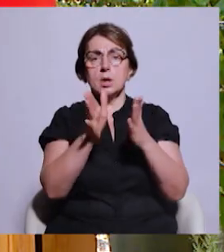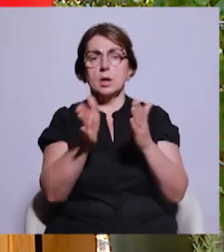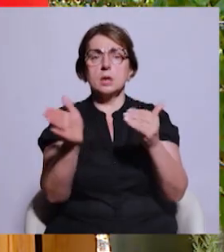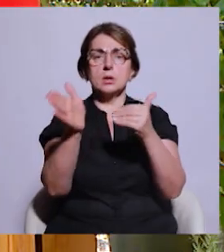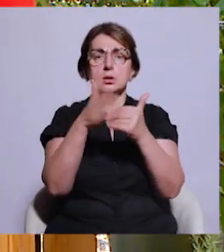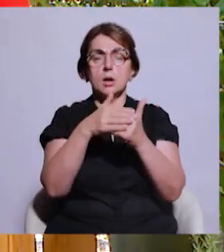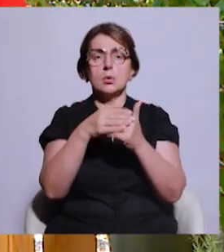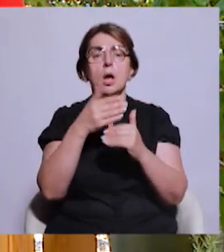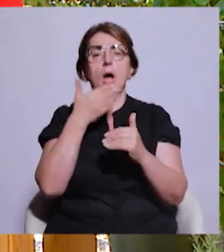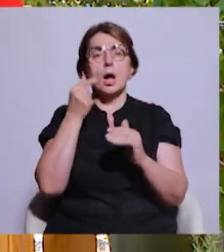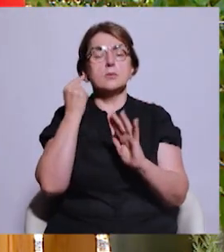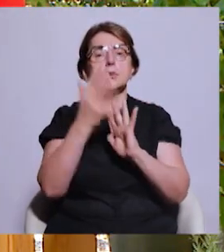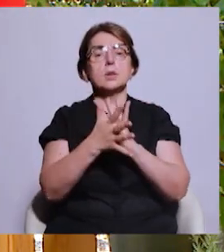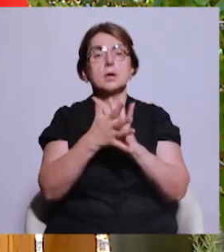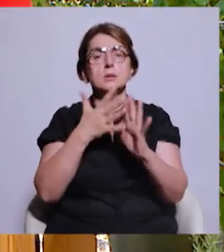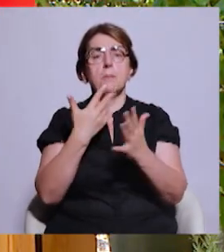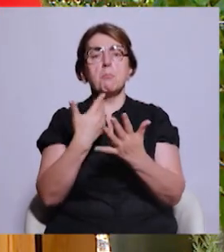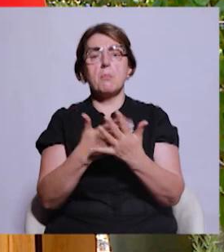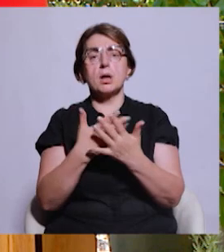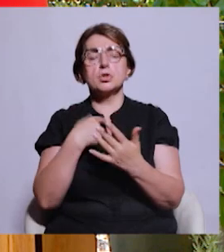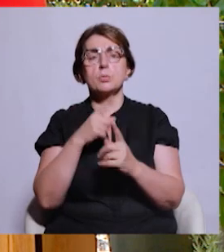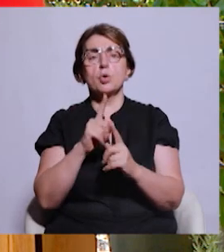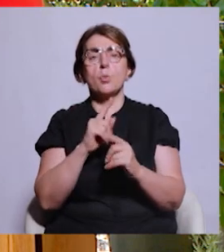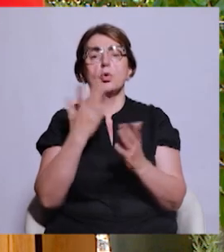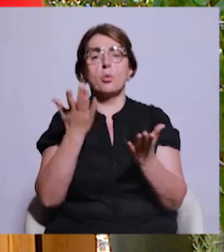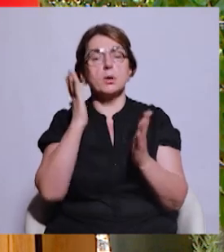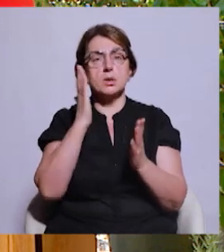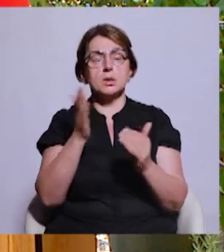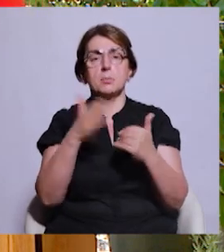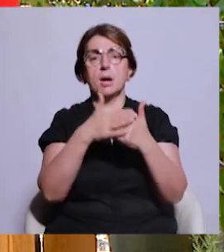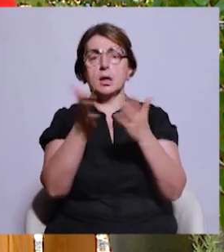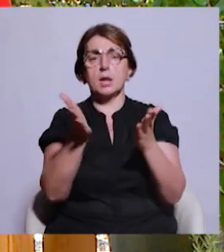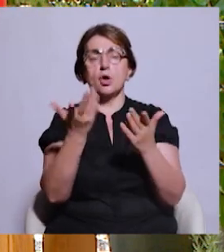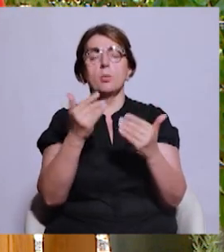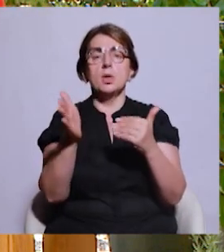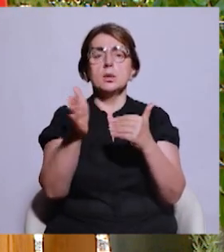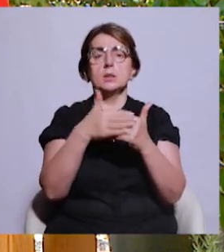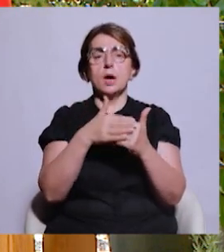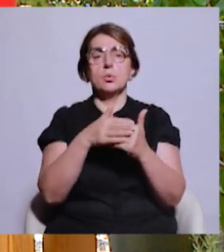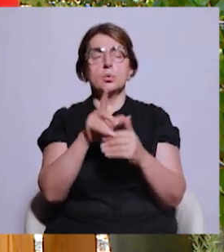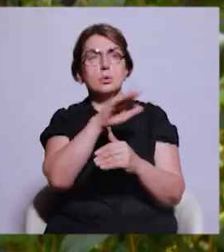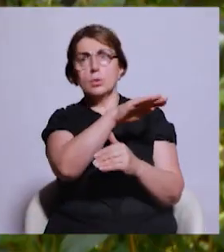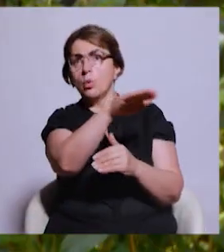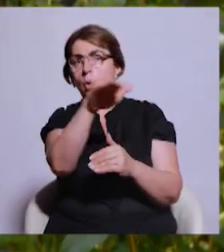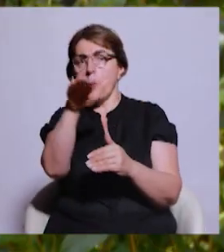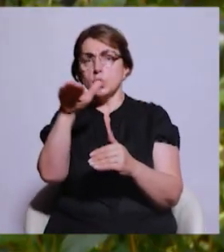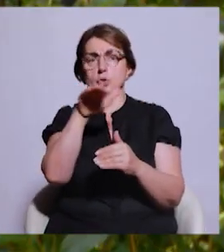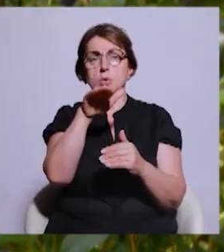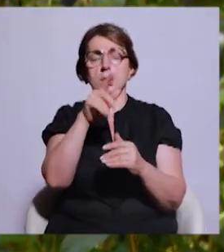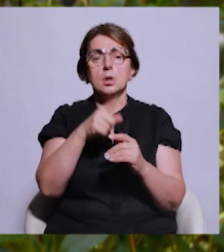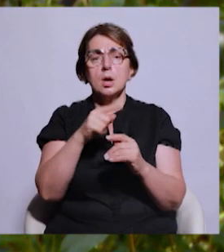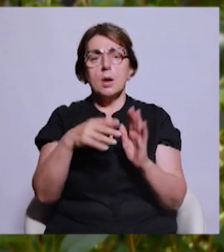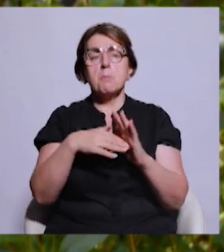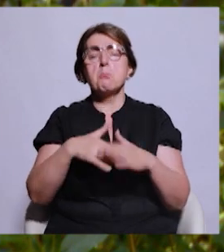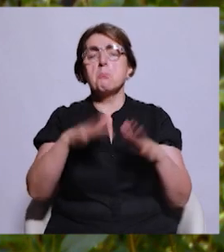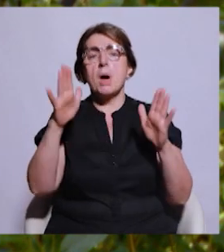დახურული. ალბათ ადვილი მისახვედრია ჩემს მიერ მოყვანილი მაგალითებიდან, რომელი იქნება ღია ჰორიზონტი და რომელი დახურული. განვამტკიცოთ კიდევ